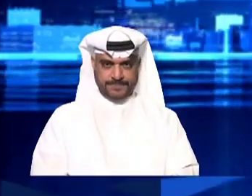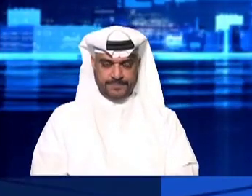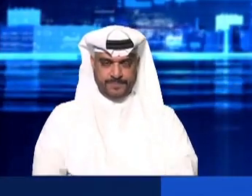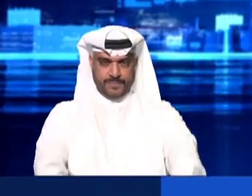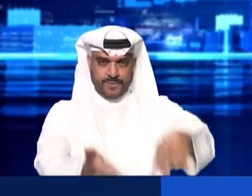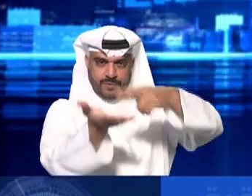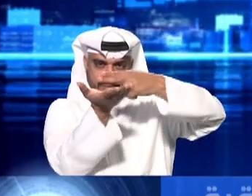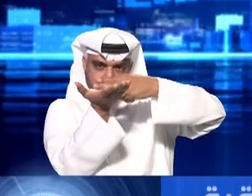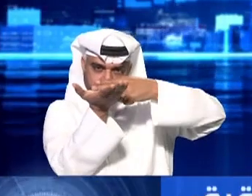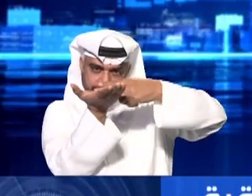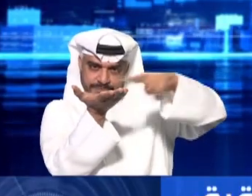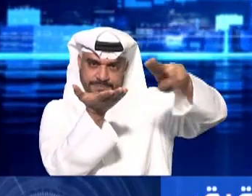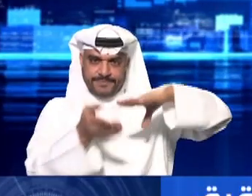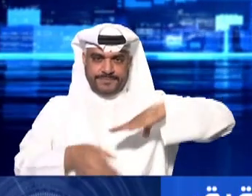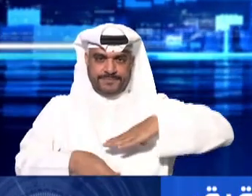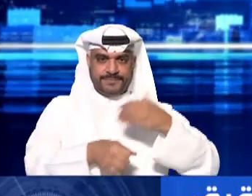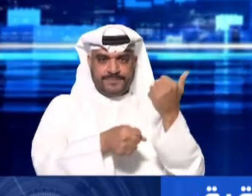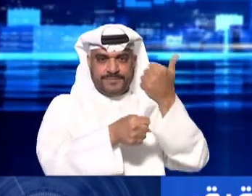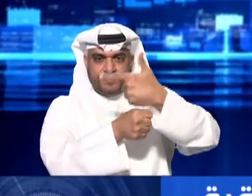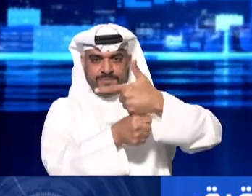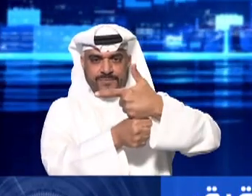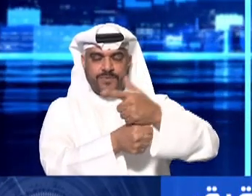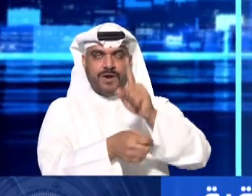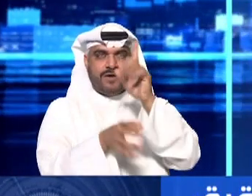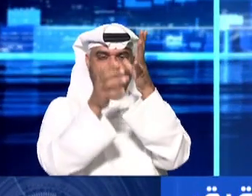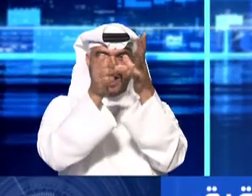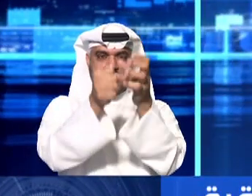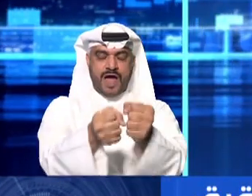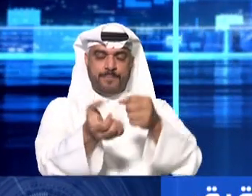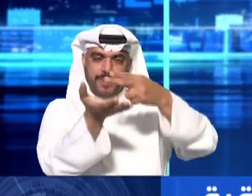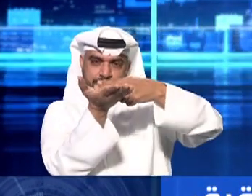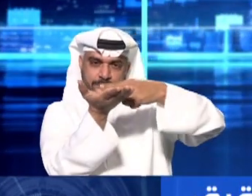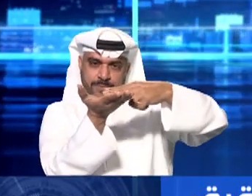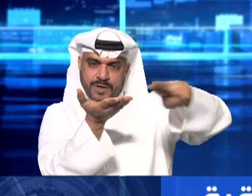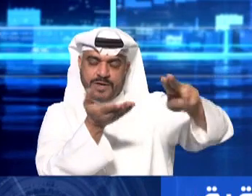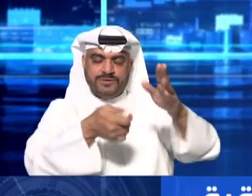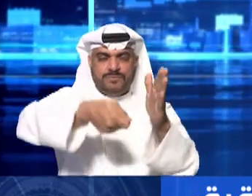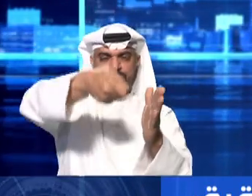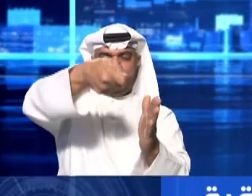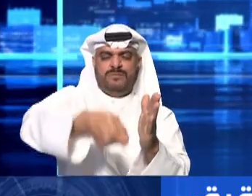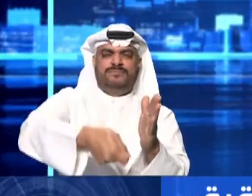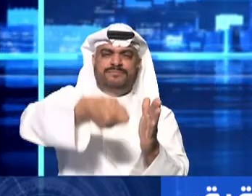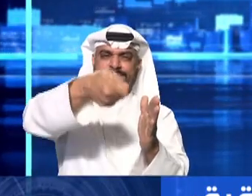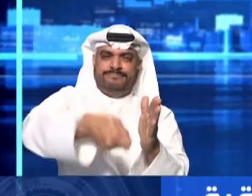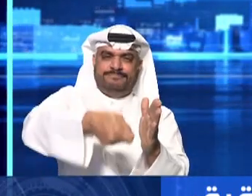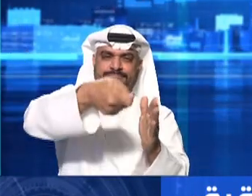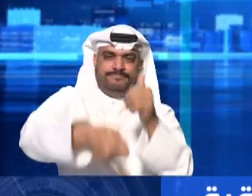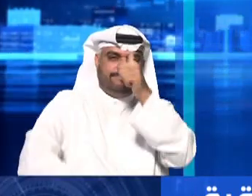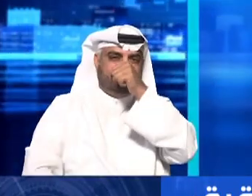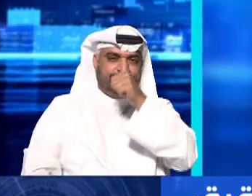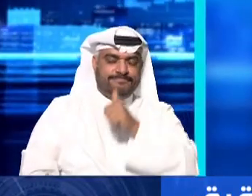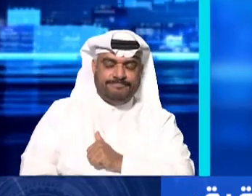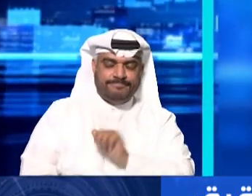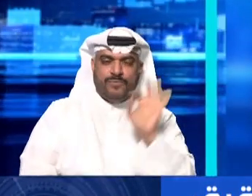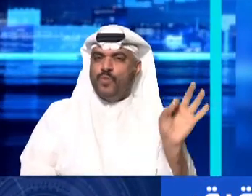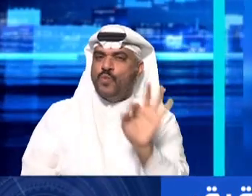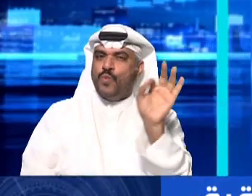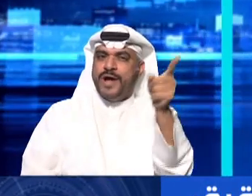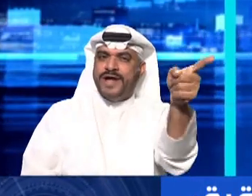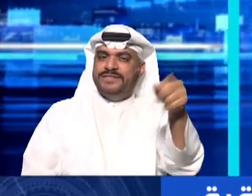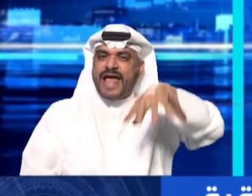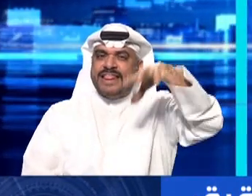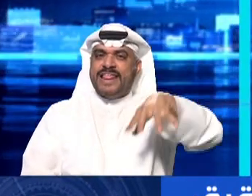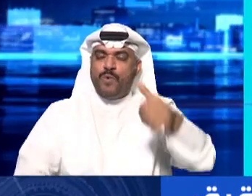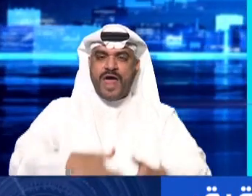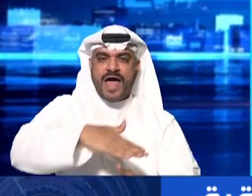بعث سمو ولي العهد الشيخ مشعل الأحمد الجابر الصباح حفظه الله ببرقية تعزية إلى جلالة الملك كارل السادس عشر